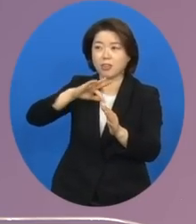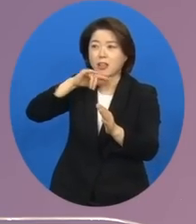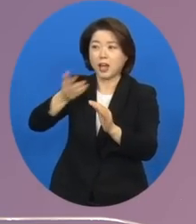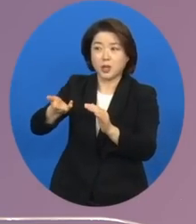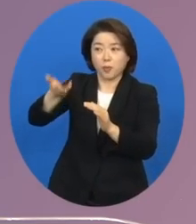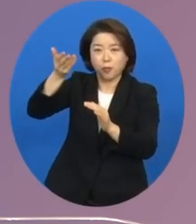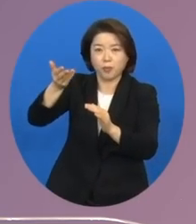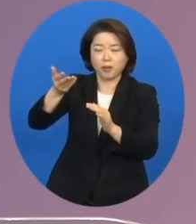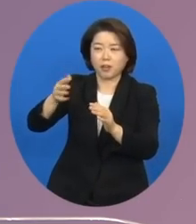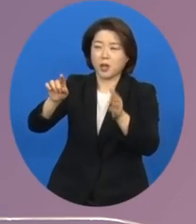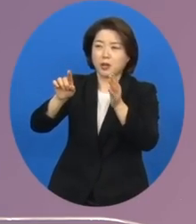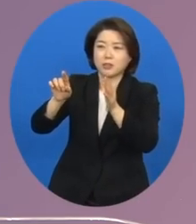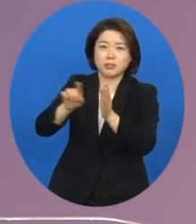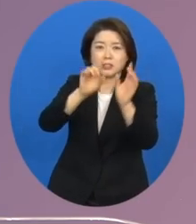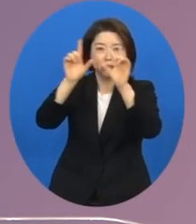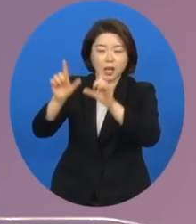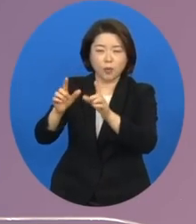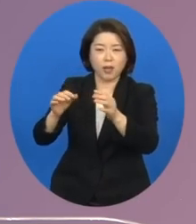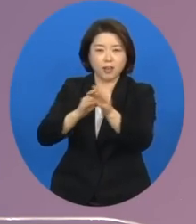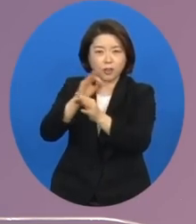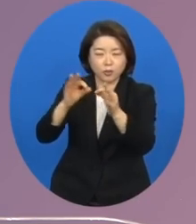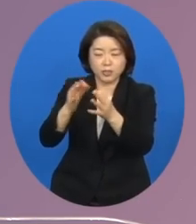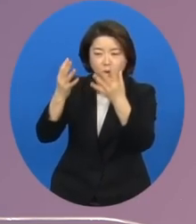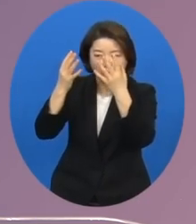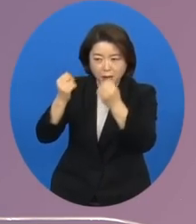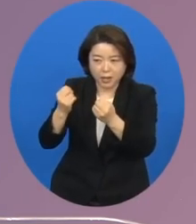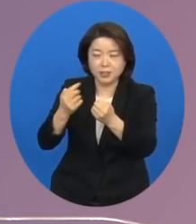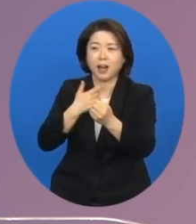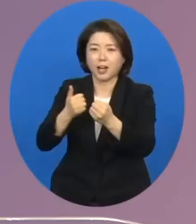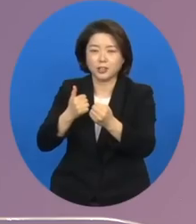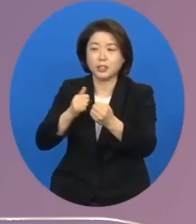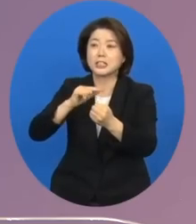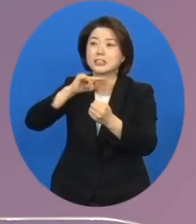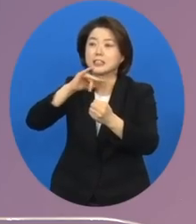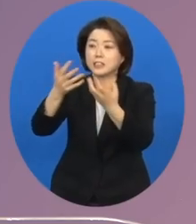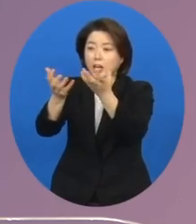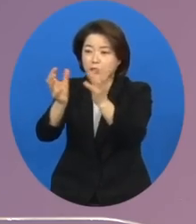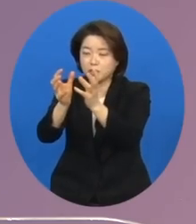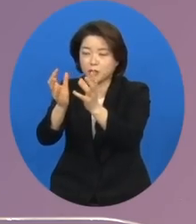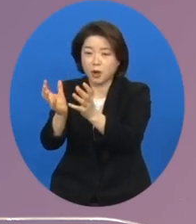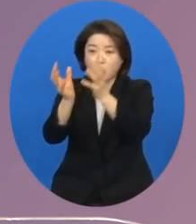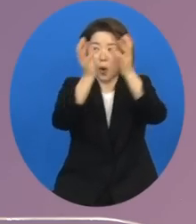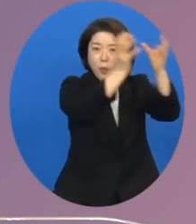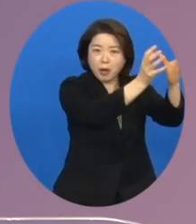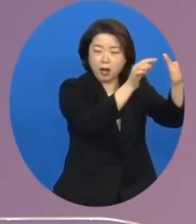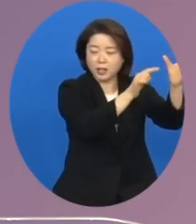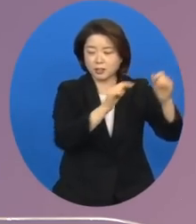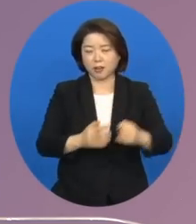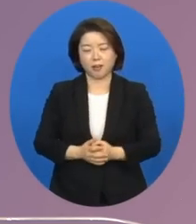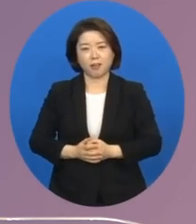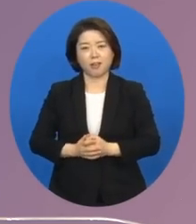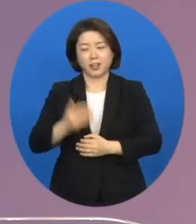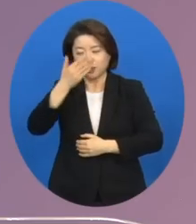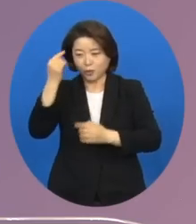믿음의 가상 성숙한 또래들을 한꺼번에 다 올려보내고 나가니까 교회 재정이 좀 어려워졌어요